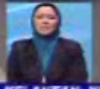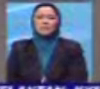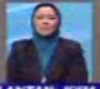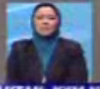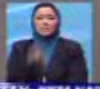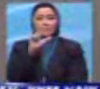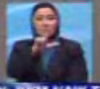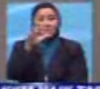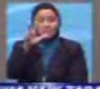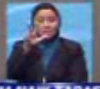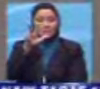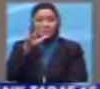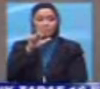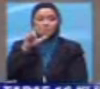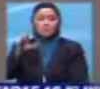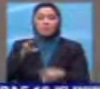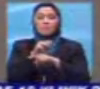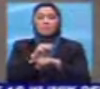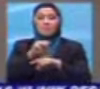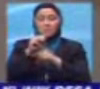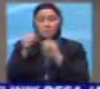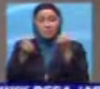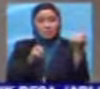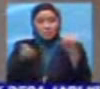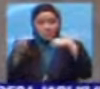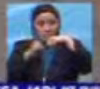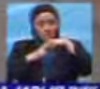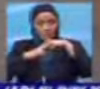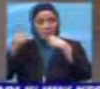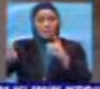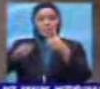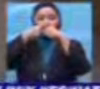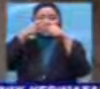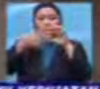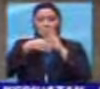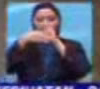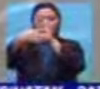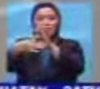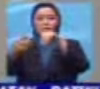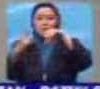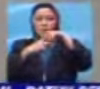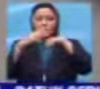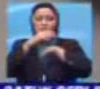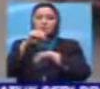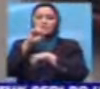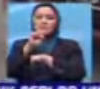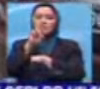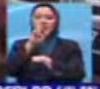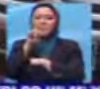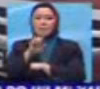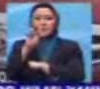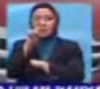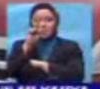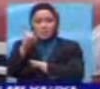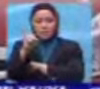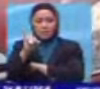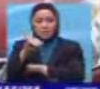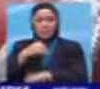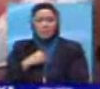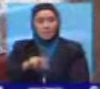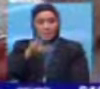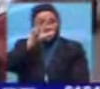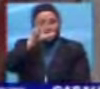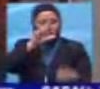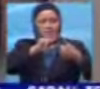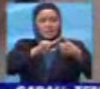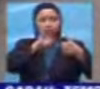R3 merupakan model pertama hasil kerjasama Proton dan Suzuki Motor Corporation. Ia datang dalam tiga varian iaitu